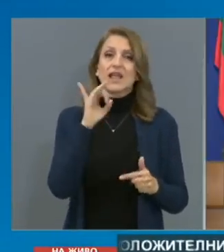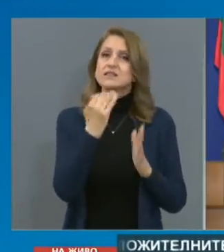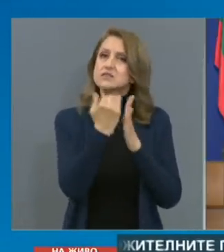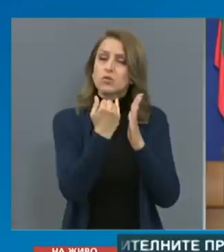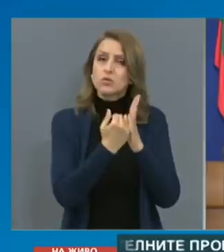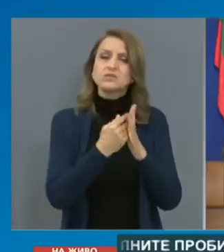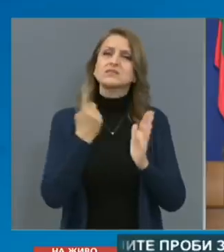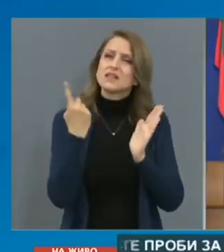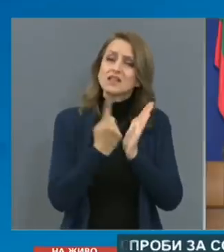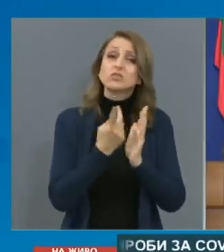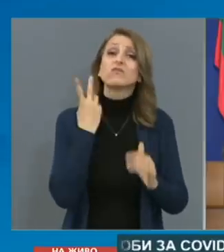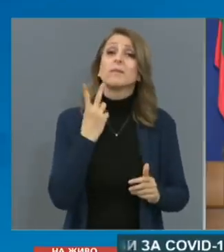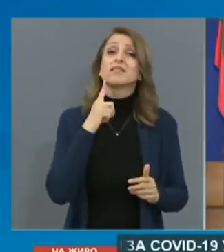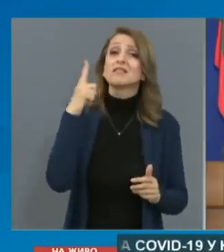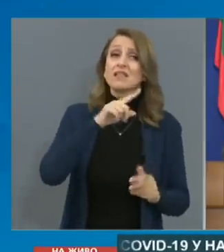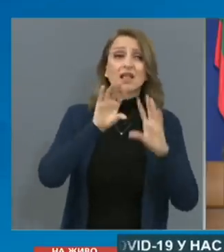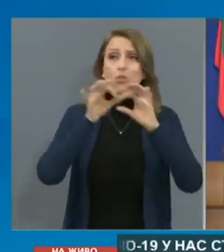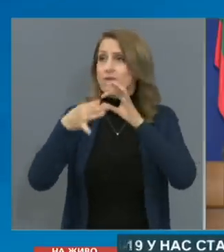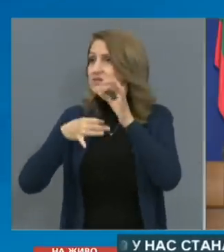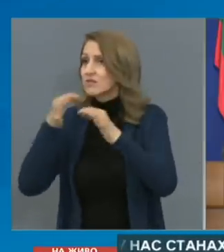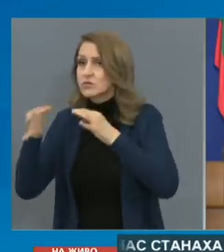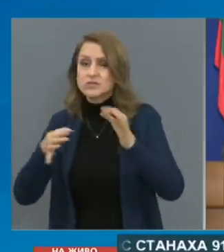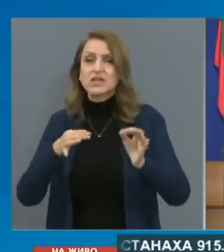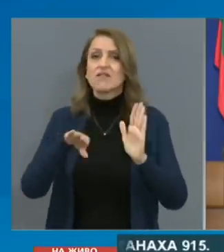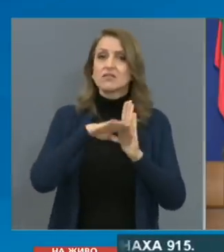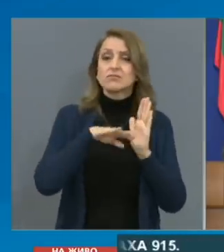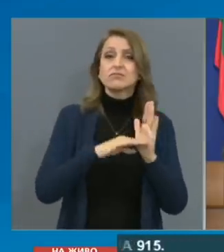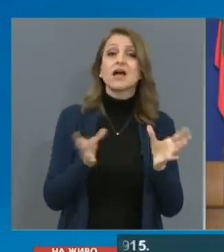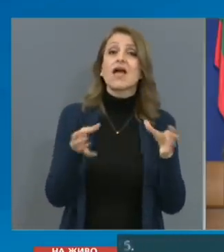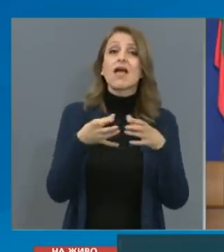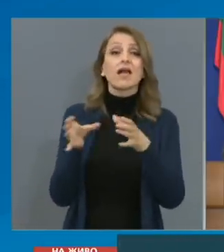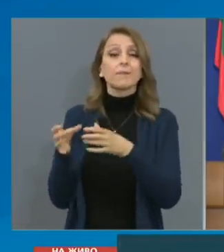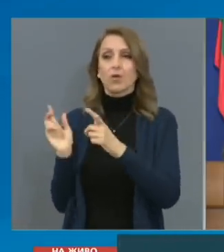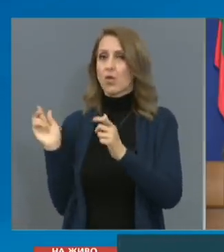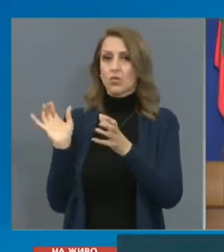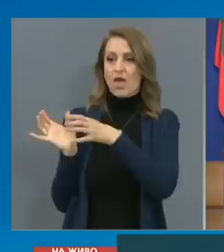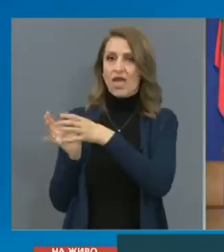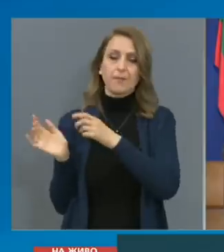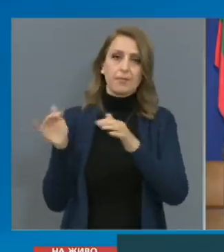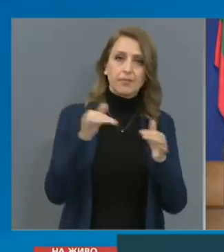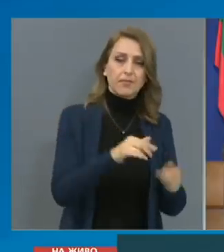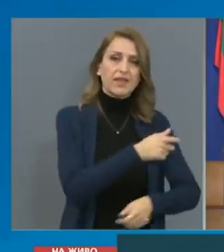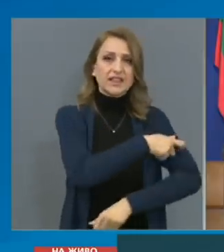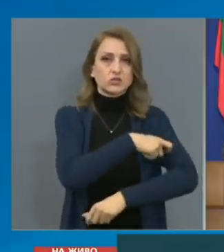правят задължително по два пъти дневно за екипите, които застъпват за дежурства.